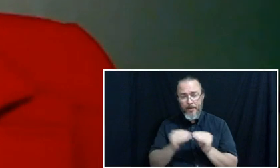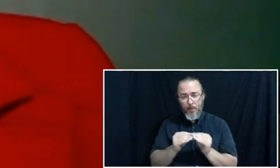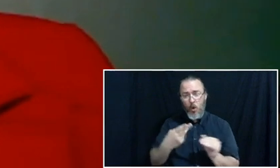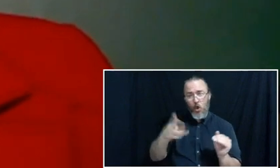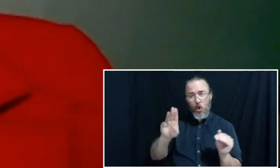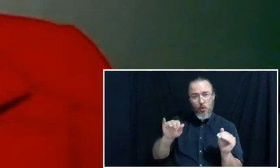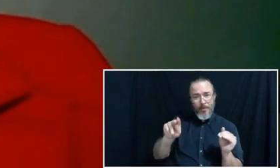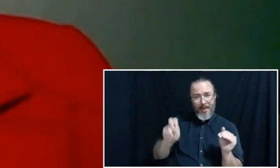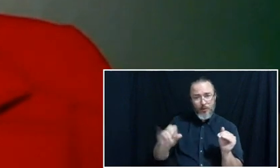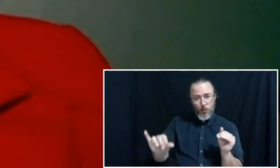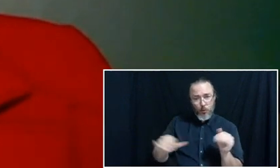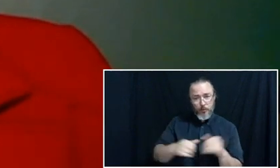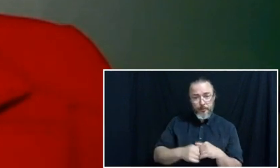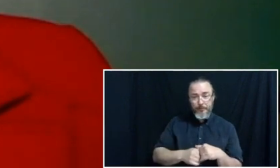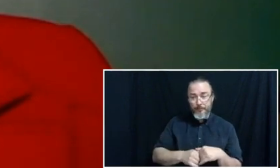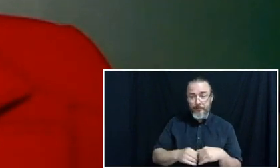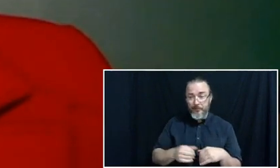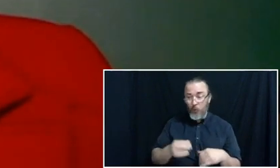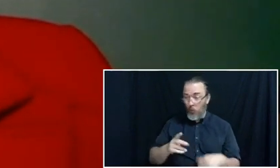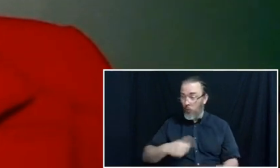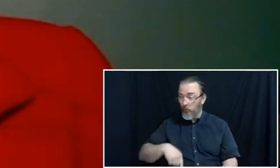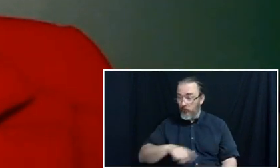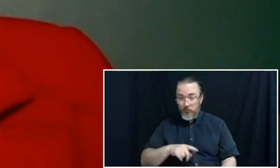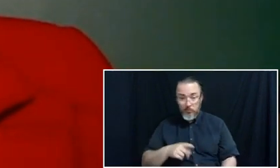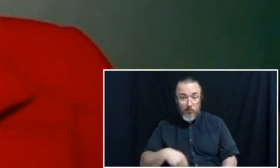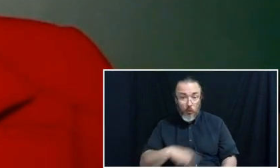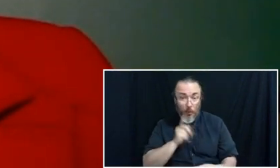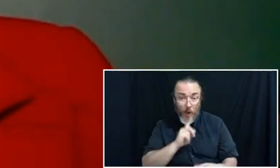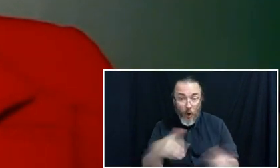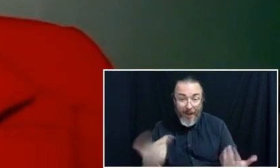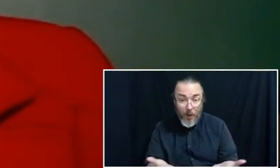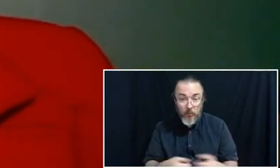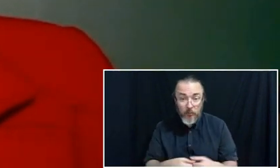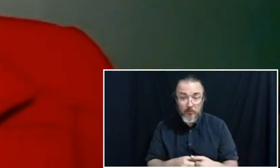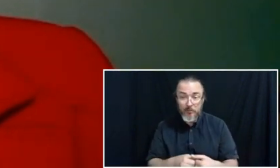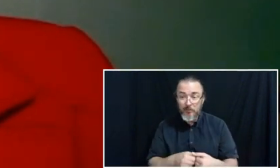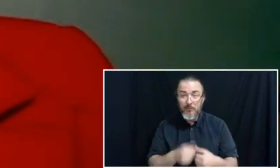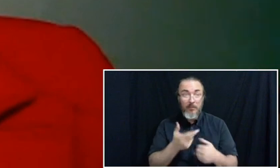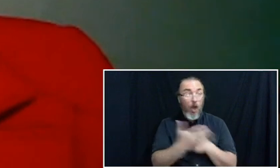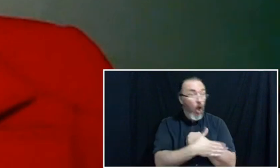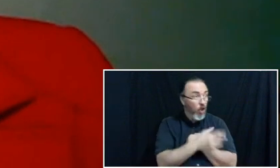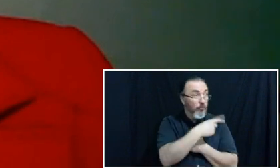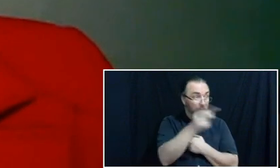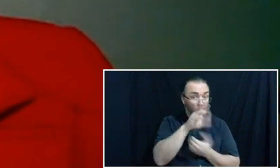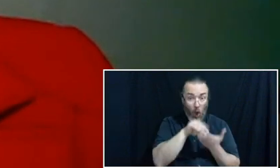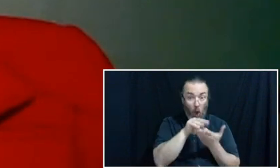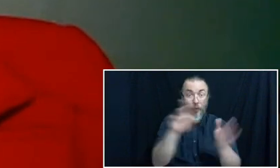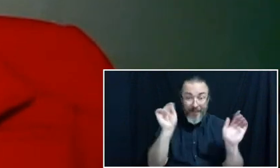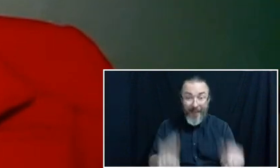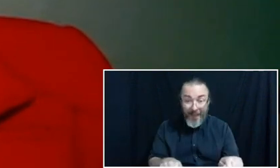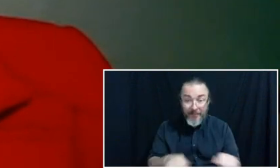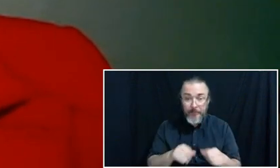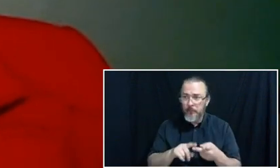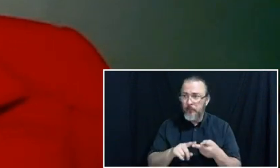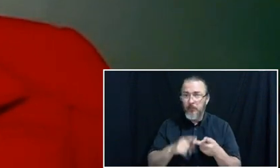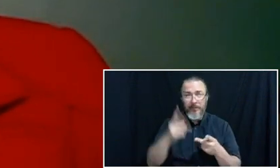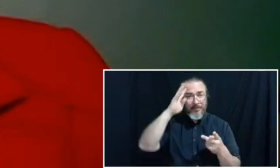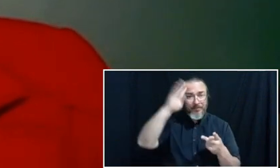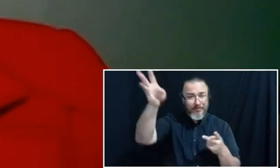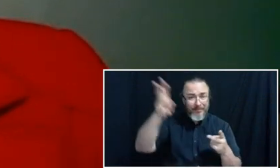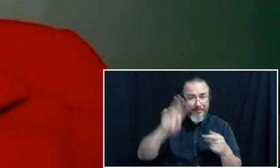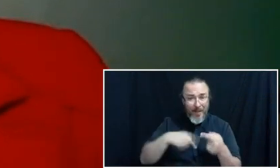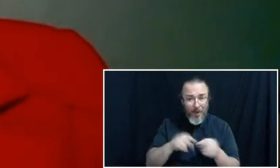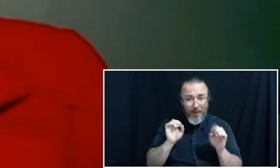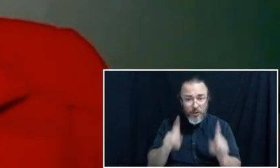les élèves, de tous les enfants, quels qu'ils soient. Ce n'est qu'en tirant les enseignements de ce rapport qu'on pourra comprendre la voie que nous devons emprunter à l'avenir. Les